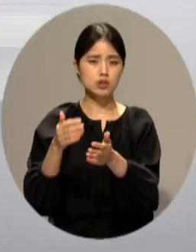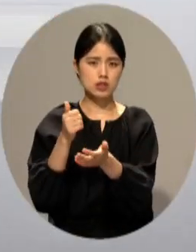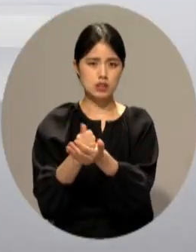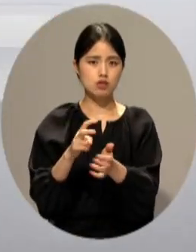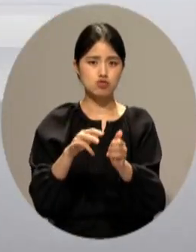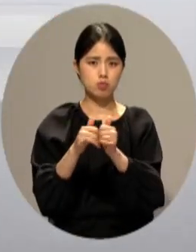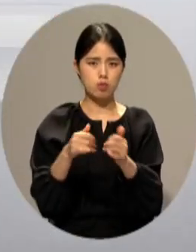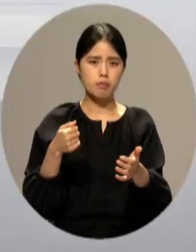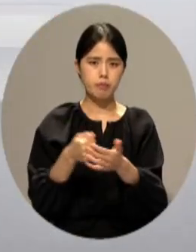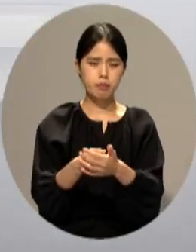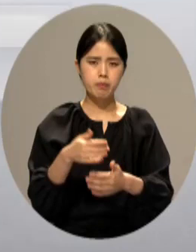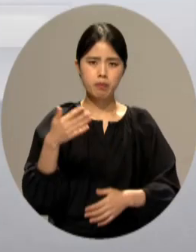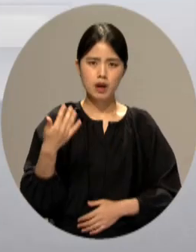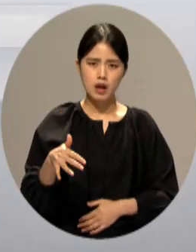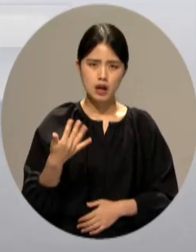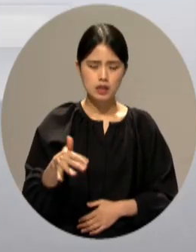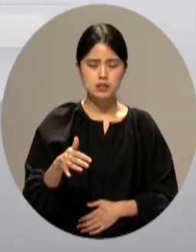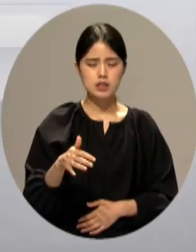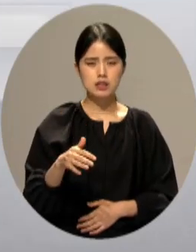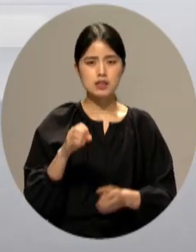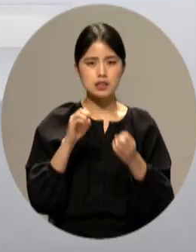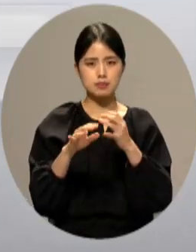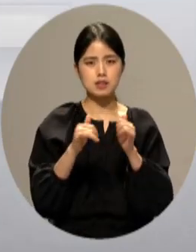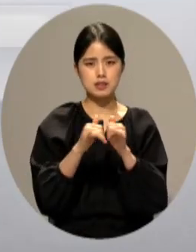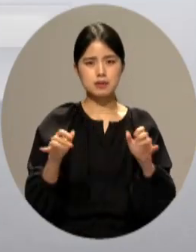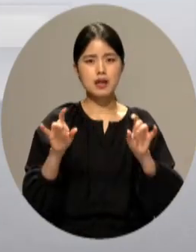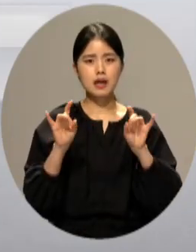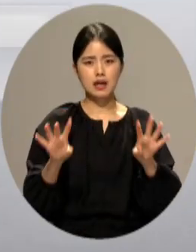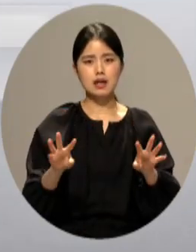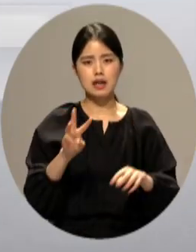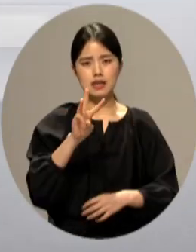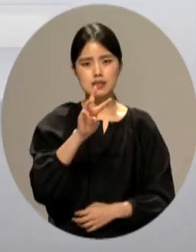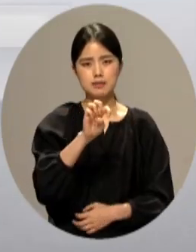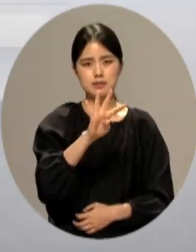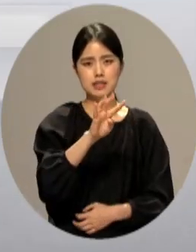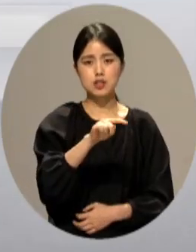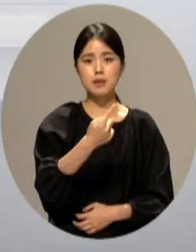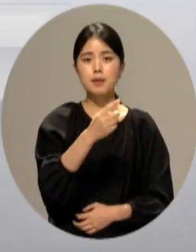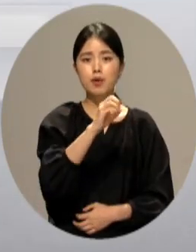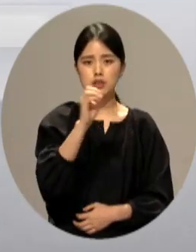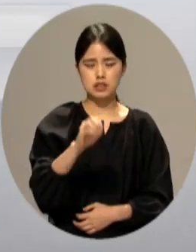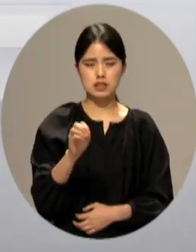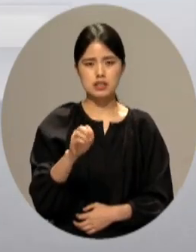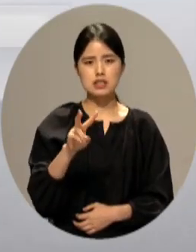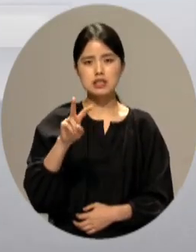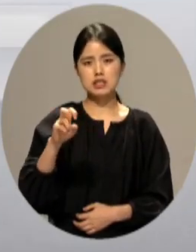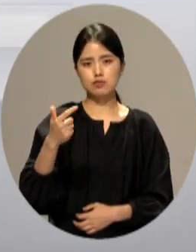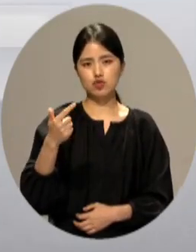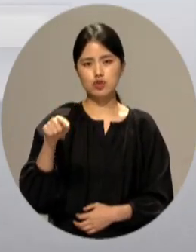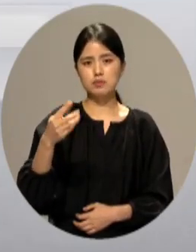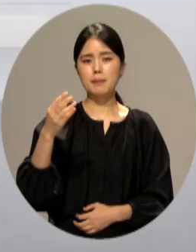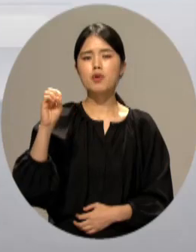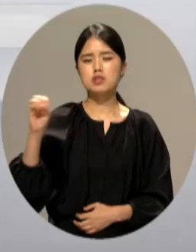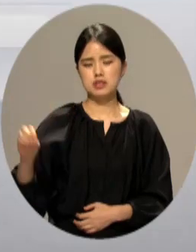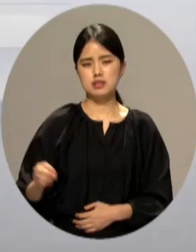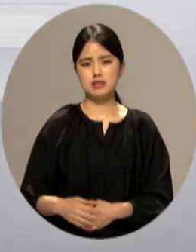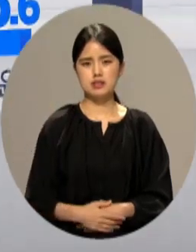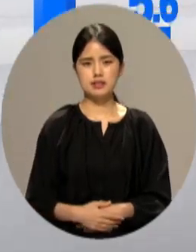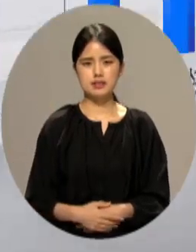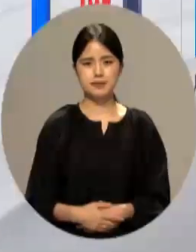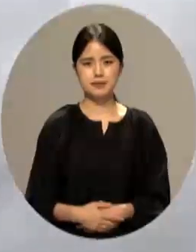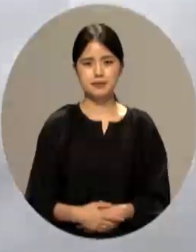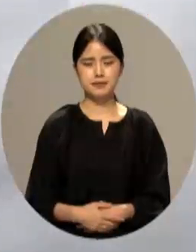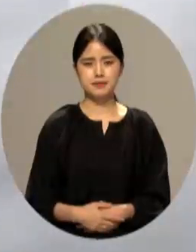후보를 정하지 못했다는 부동 중 은 각각 34.1% 26.4% 나 좋습니다